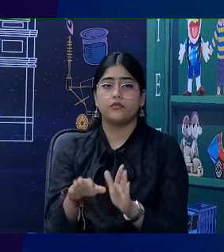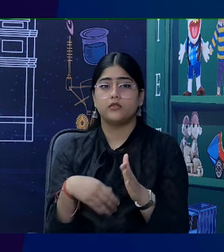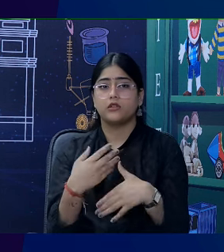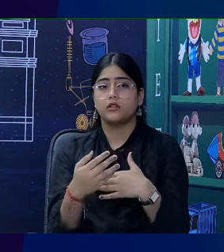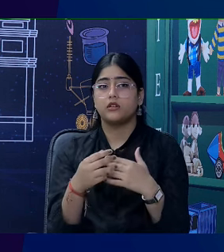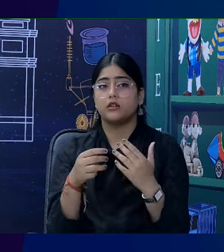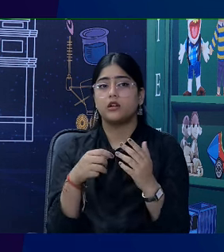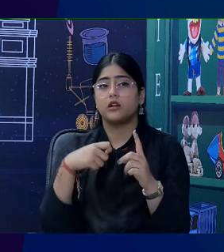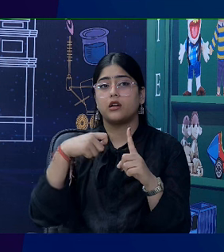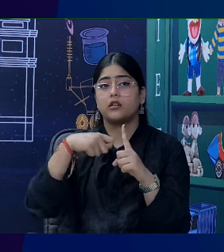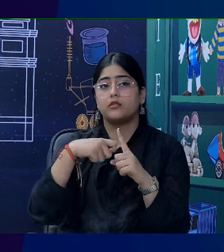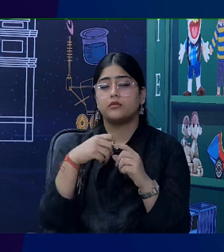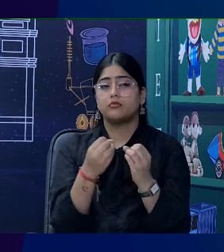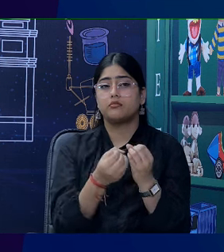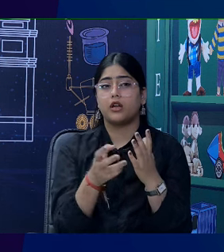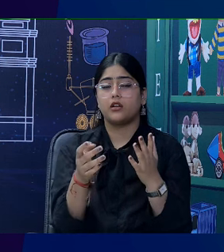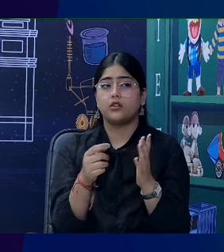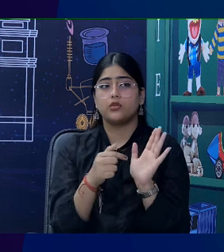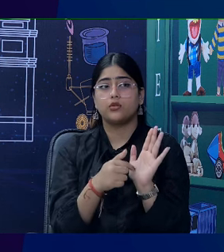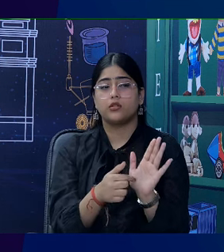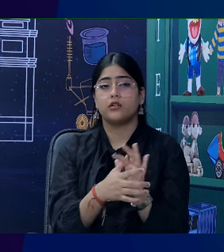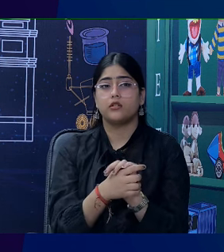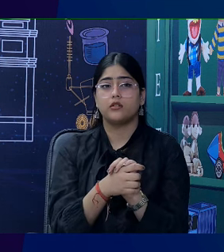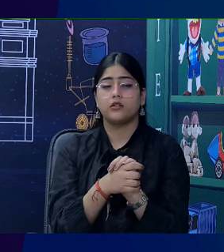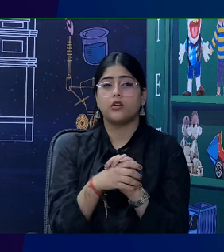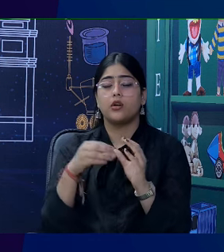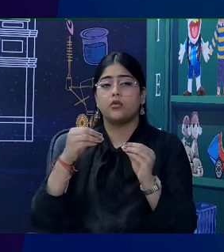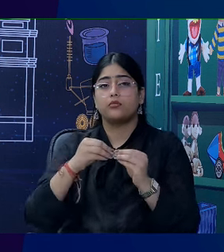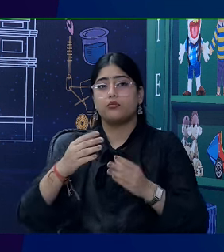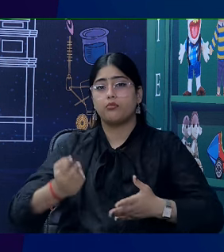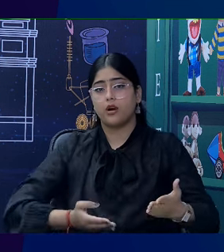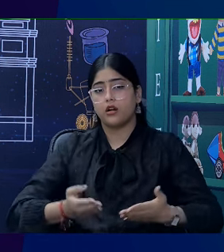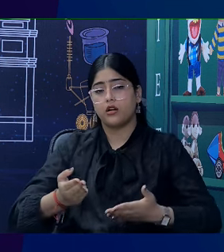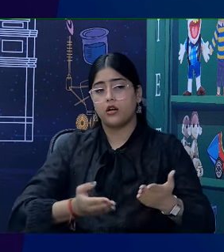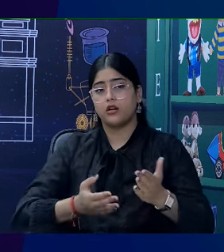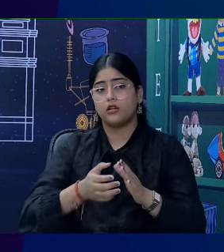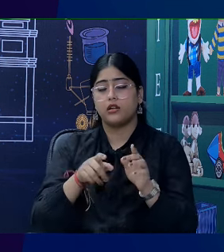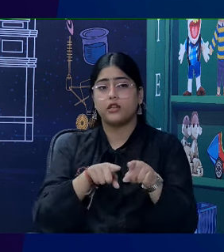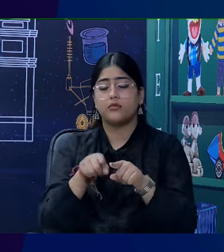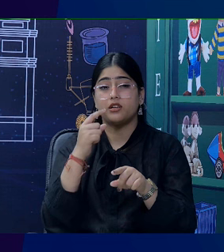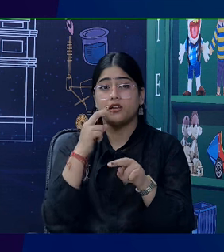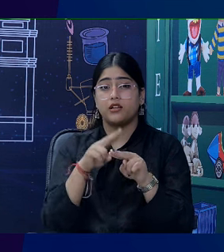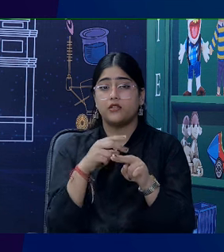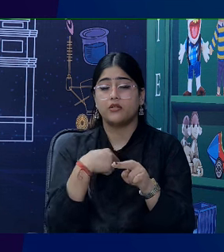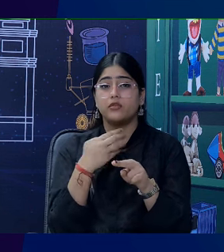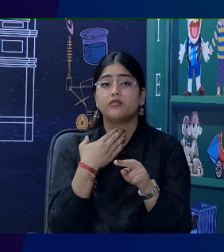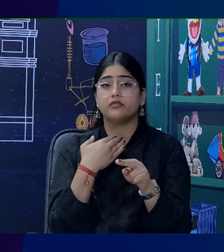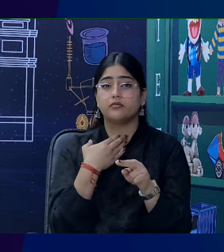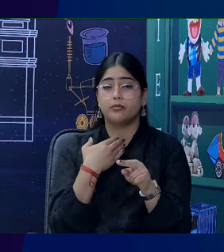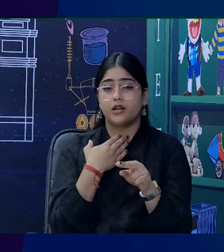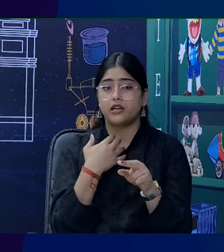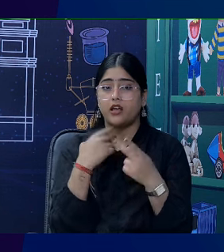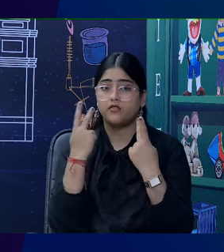गया कैसे कैसे बनाए जाता है और नेक्स्ट लास्ट इसमें बंगाल के बारे में बंगाल वर्ड आता है तो हमें रोसगुल्ला की रोसगुल्ला कहते हैं